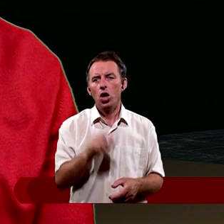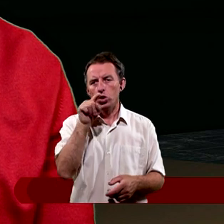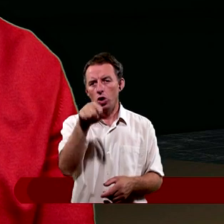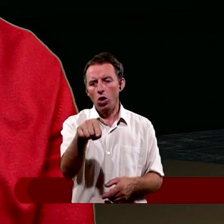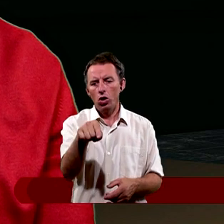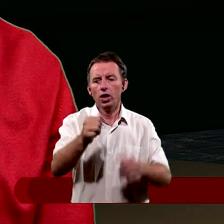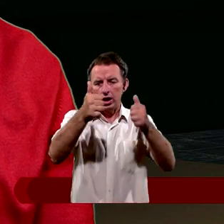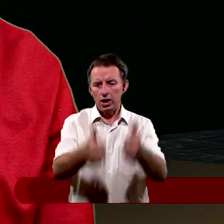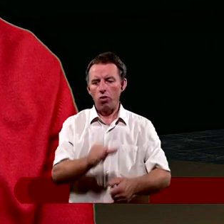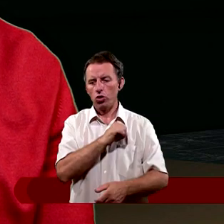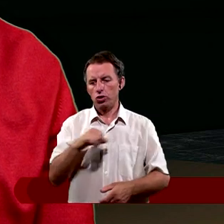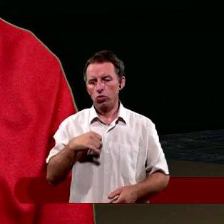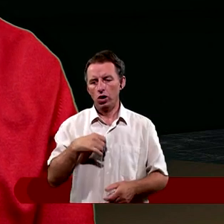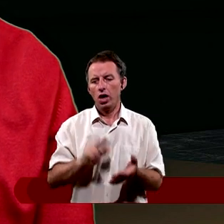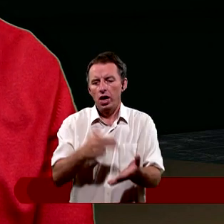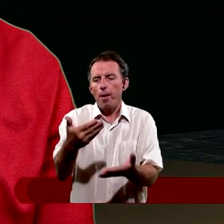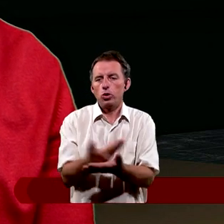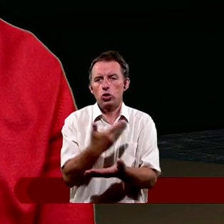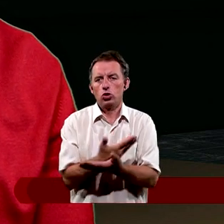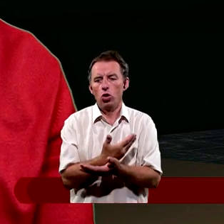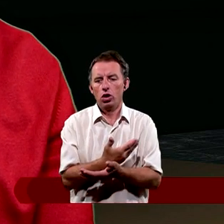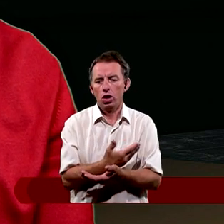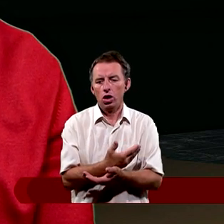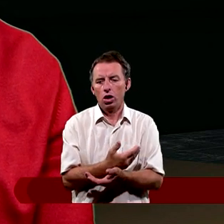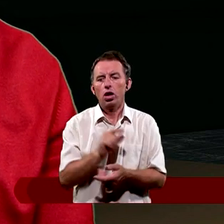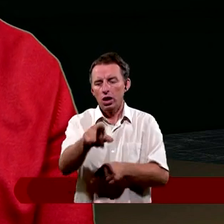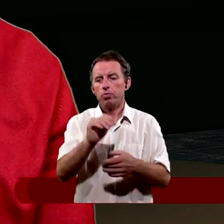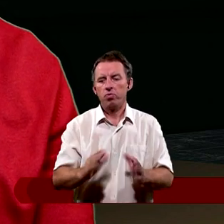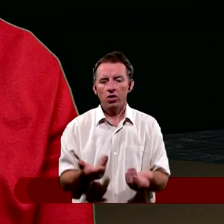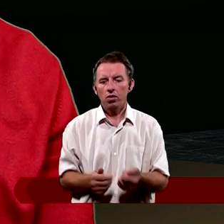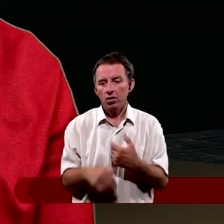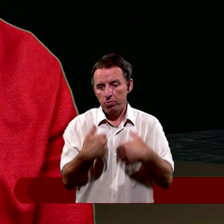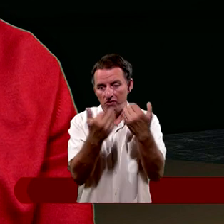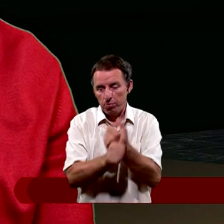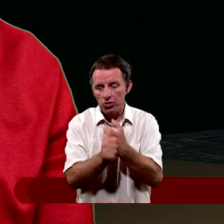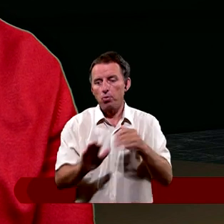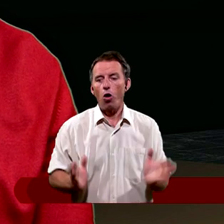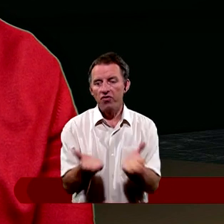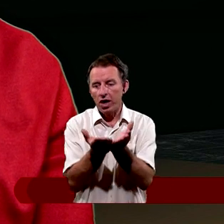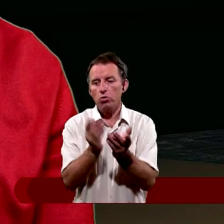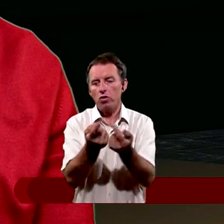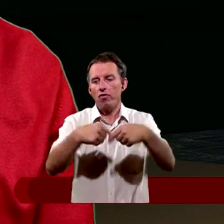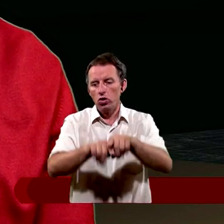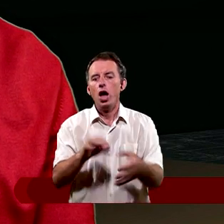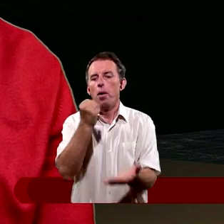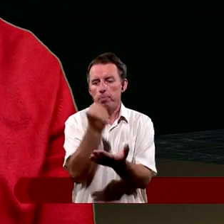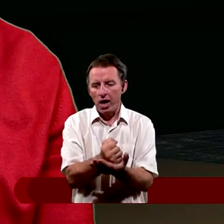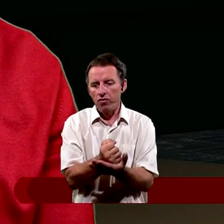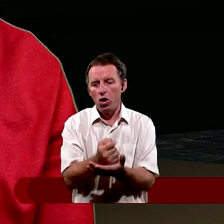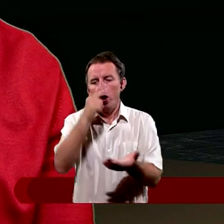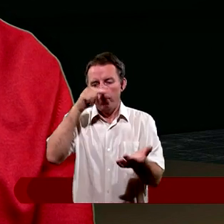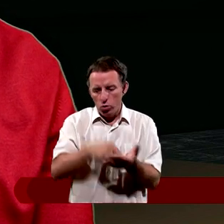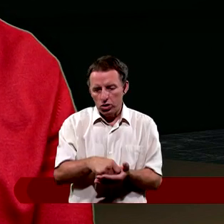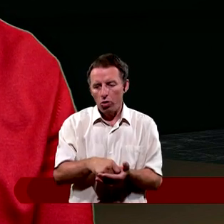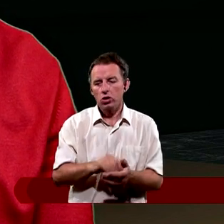to stało się, na początku wskazywały na to ofiary, a tutaj mamy tego wypełnienie. Prawu musiało